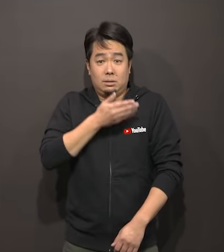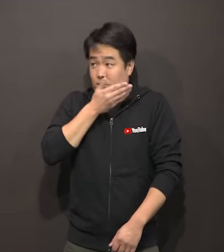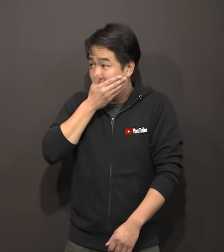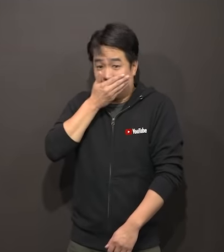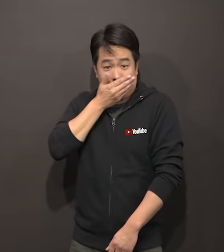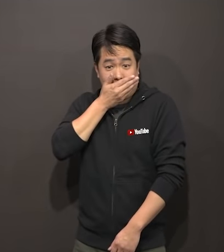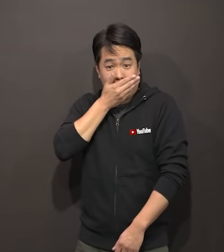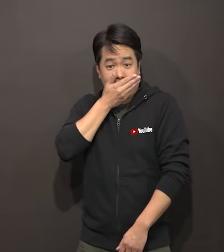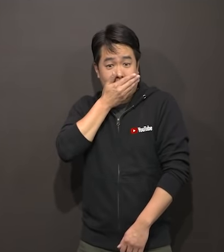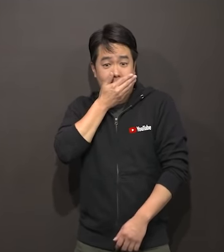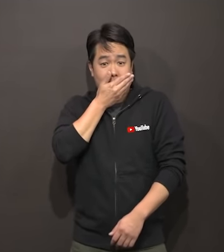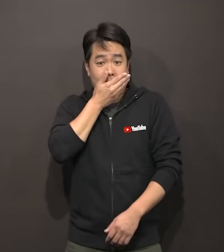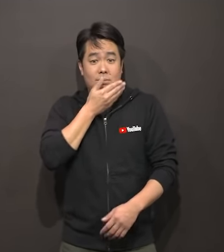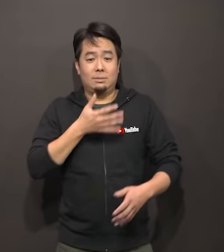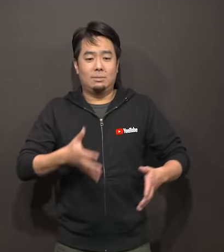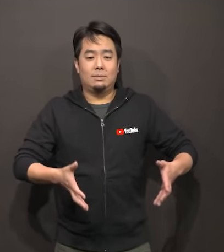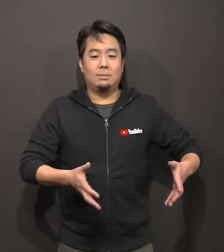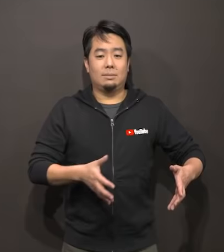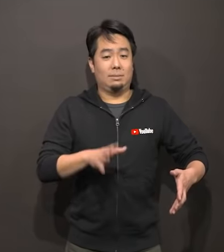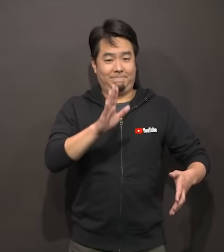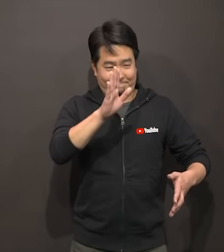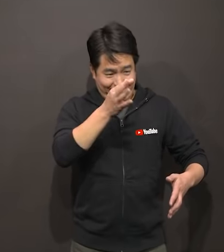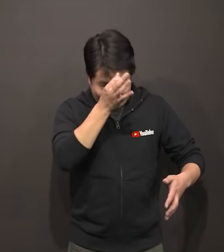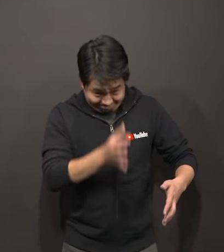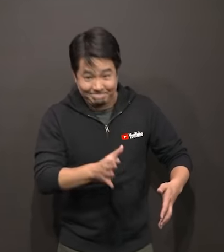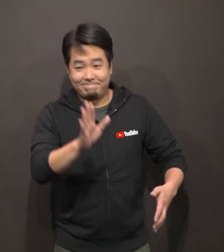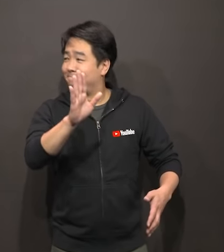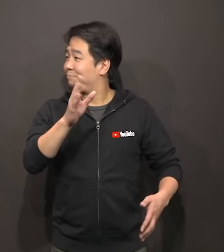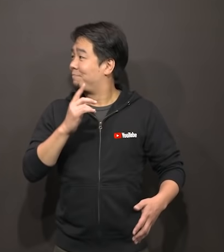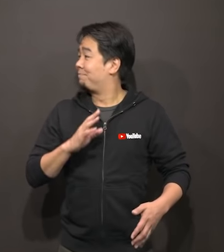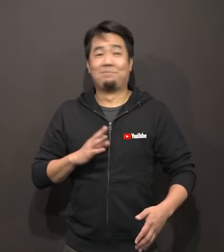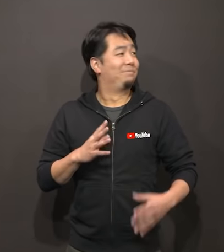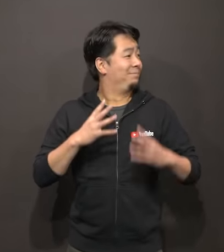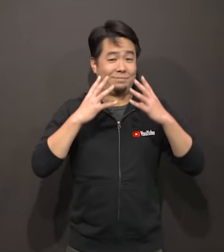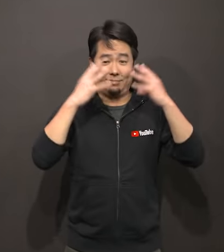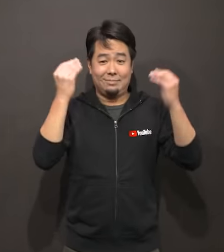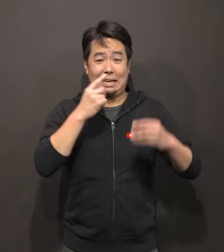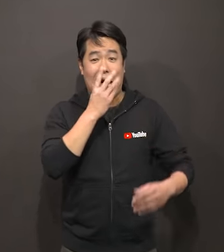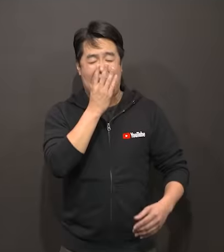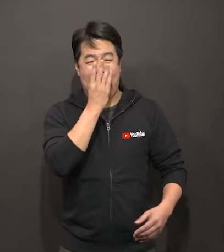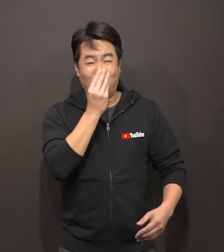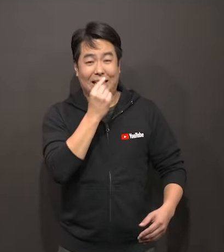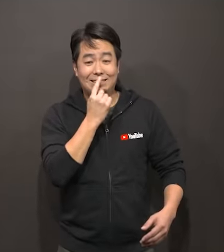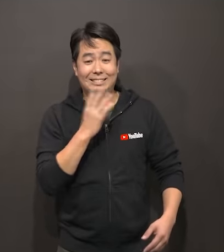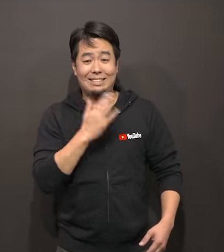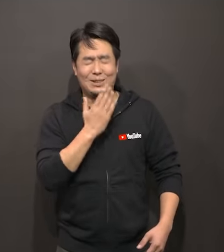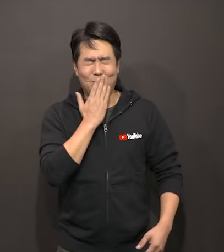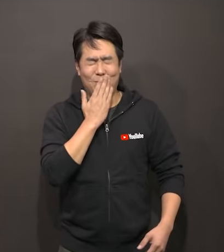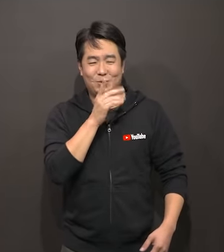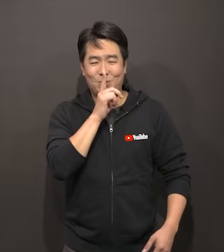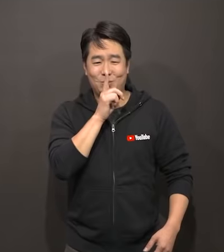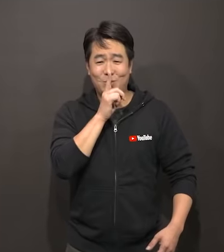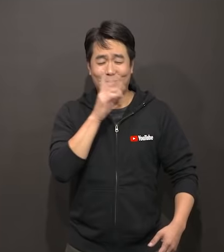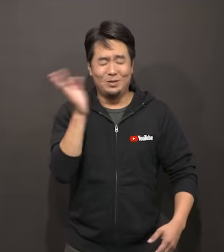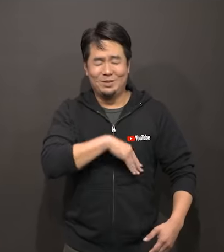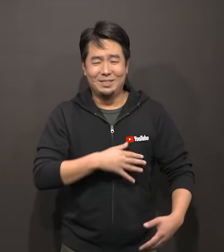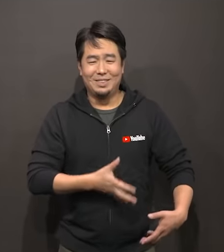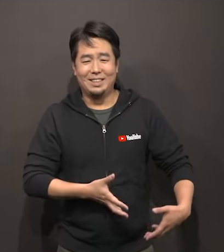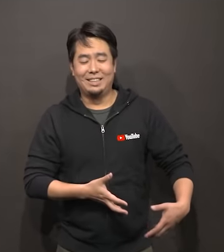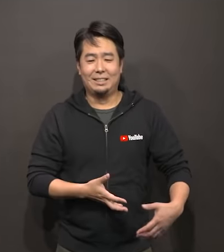エア! マシュート あの、エグいぐらい恥ずかしい ガチどんなにいってんだ シュート